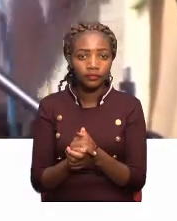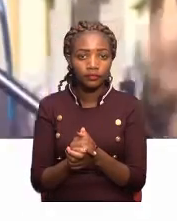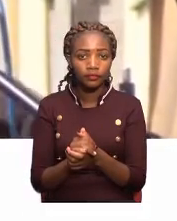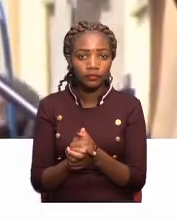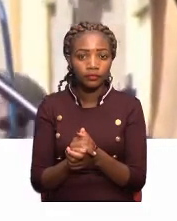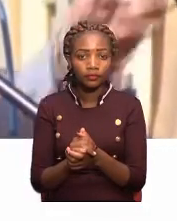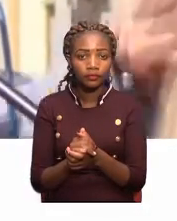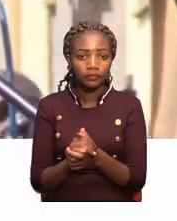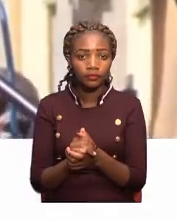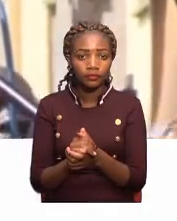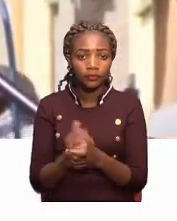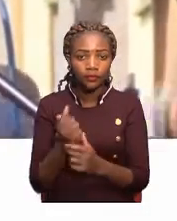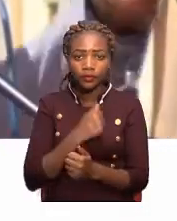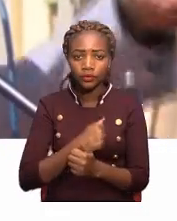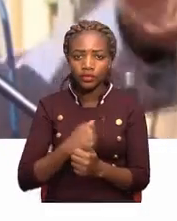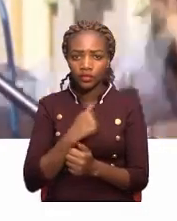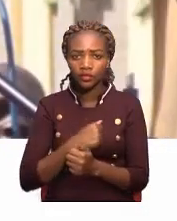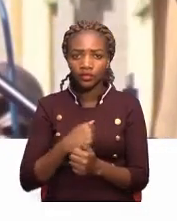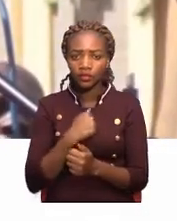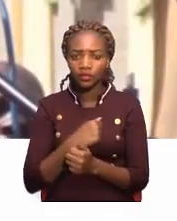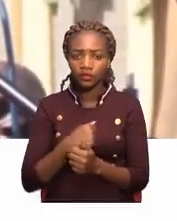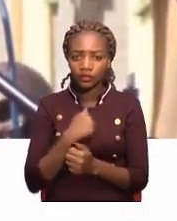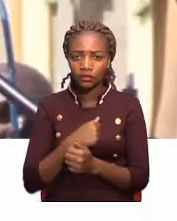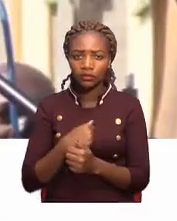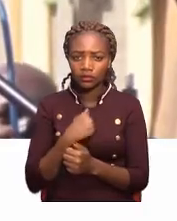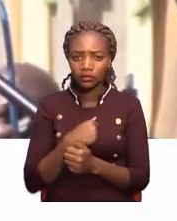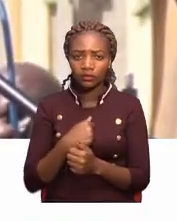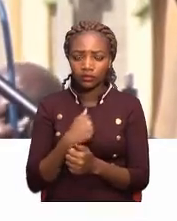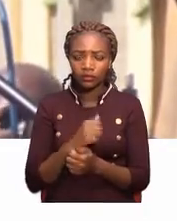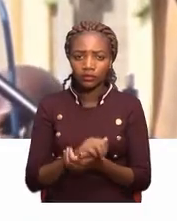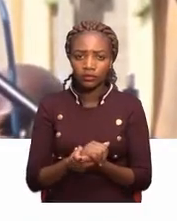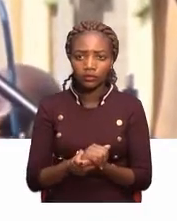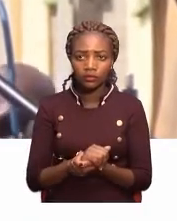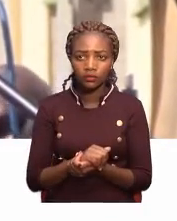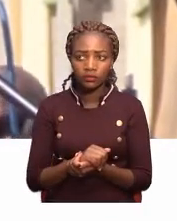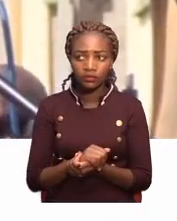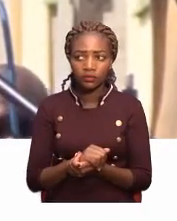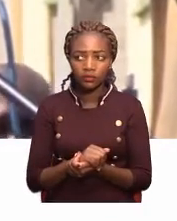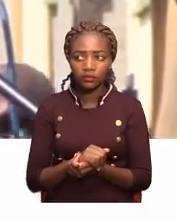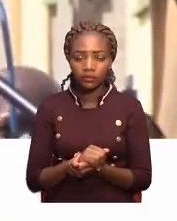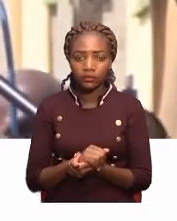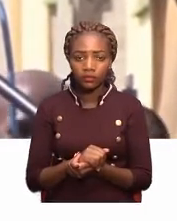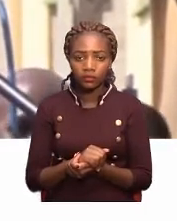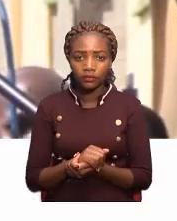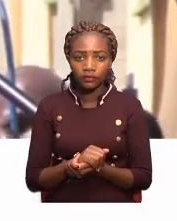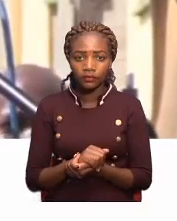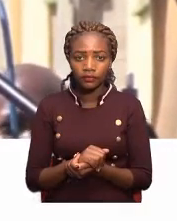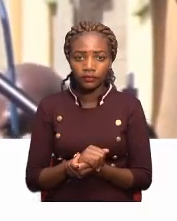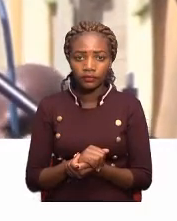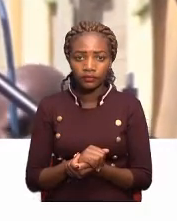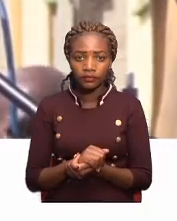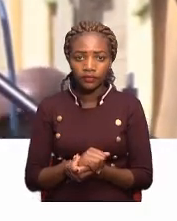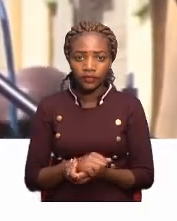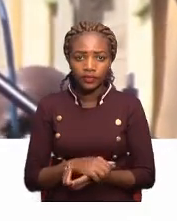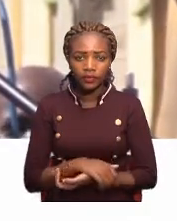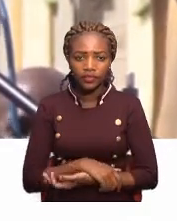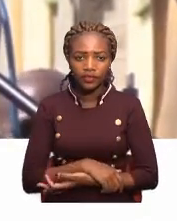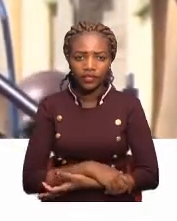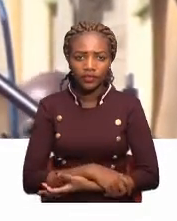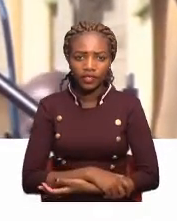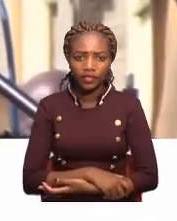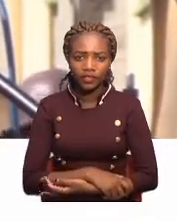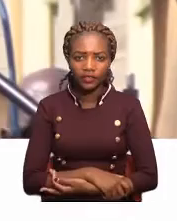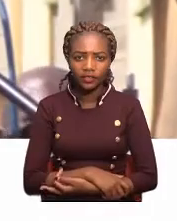na Christmas ikiisha pia tutafunga. Na kuomba tu huu mwezi. Kwa sababu wewe ni mgeni.